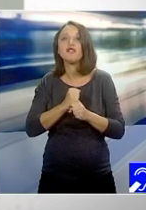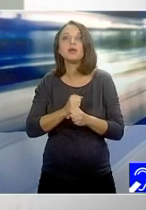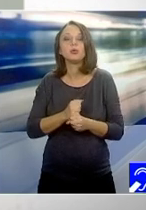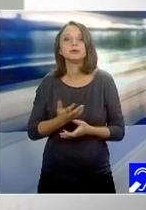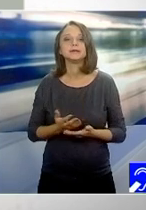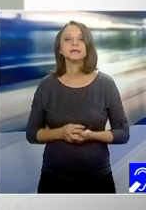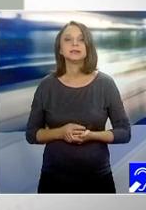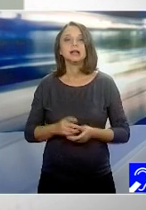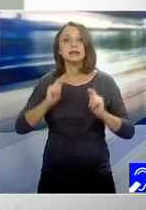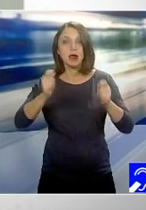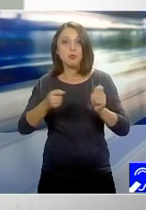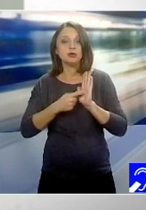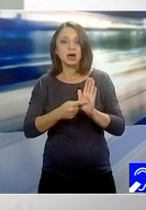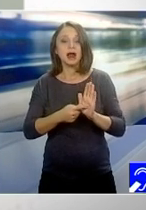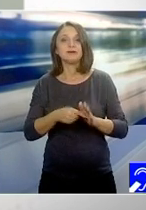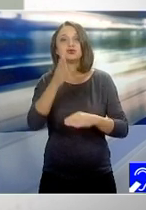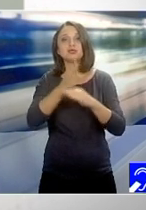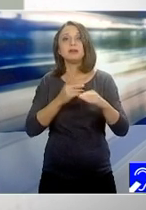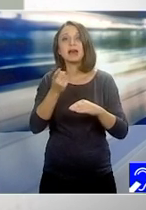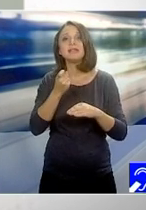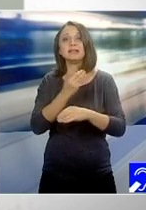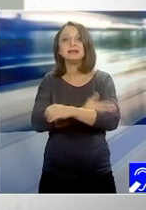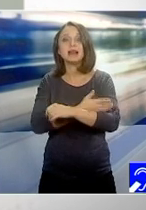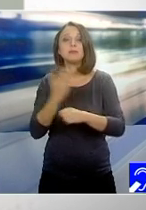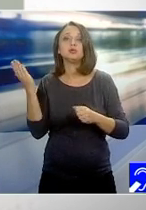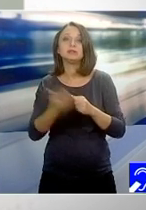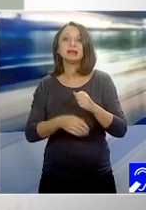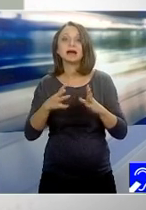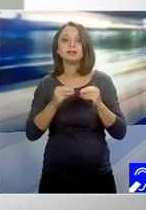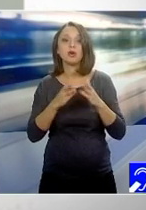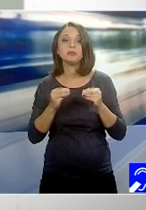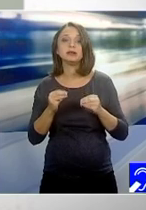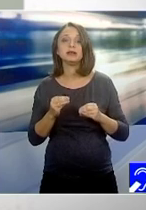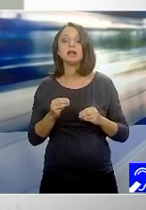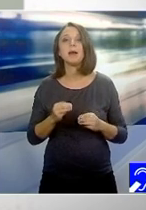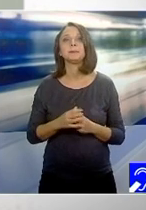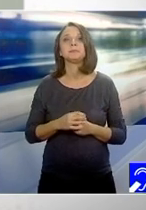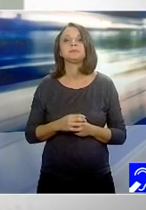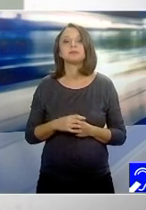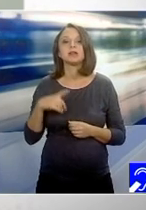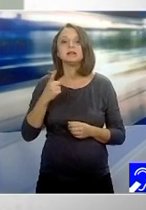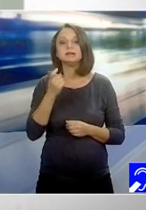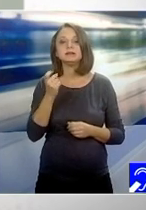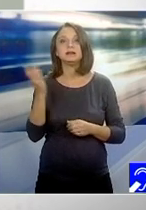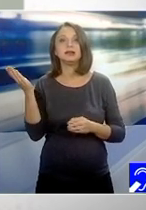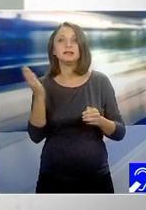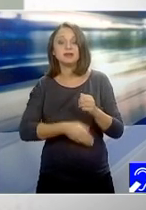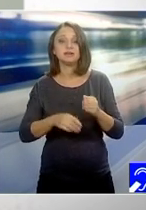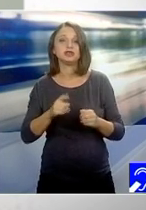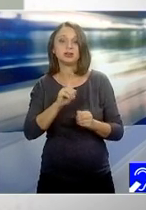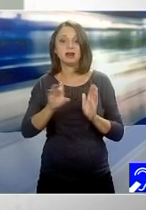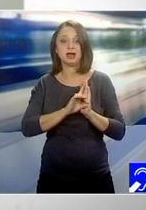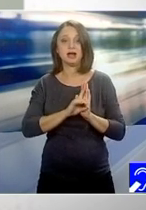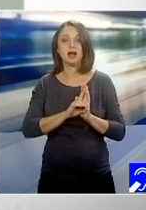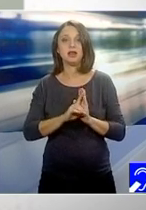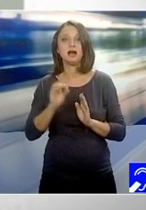Din raportul agenției reiese că jumătate din lemnul tăiat în România în ultimul deceniu provine din defrișări ilegale. ONG-urile de mediu